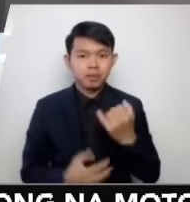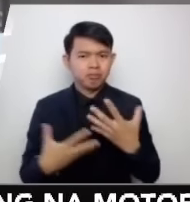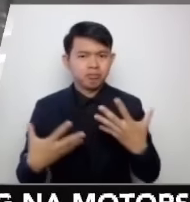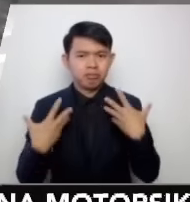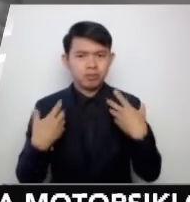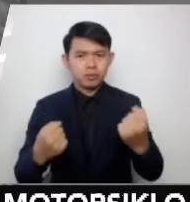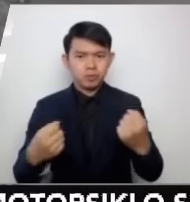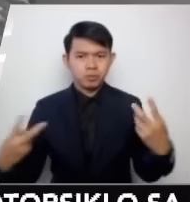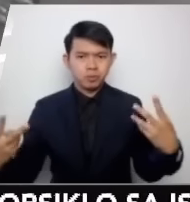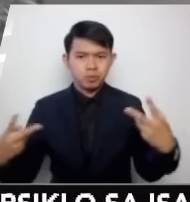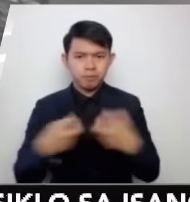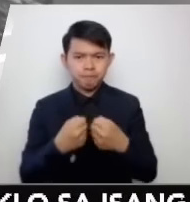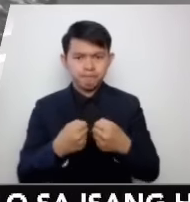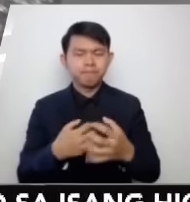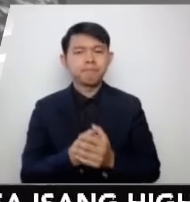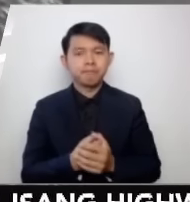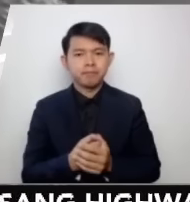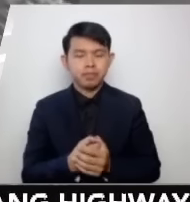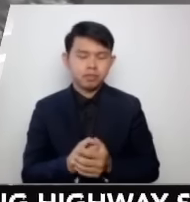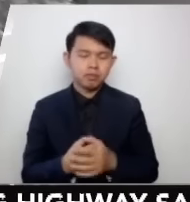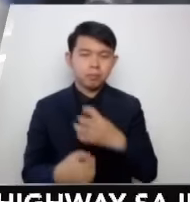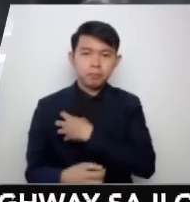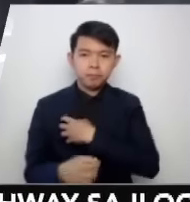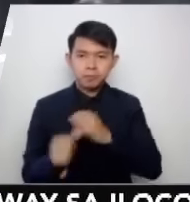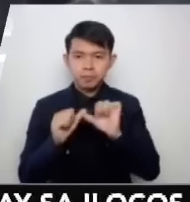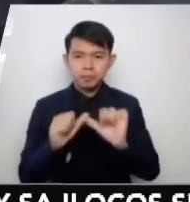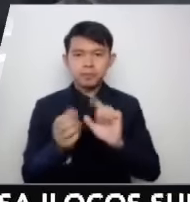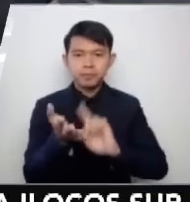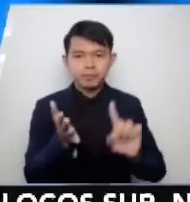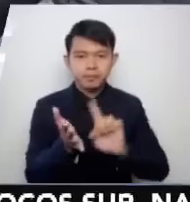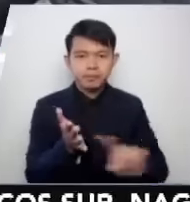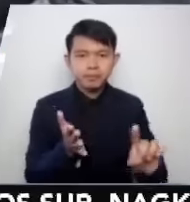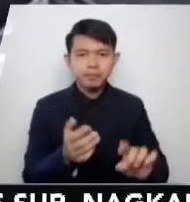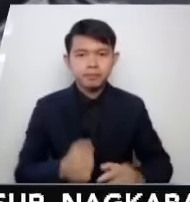ang imbestigasyon ng pulisya sa insidente.